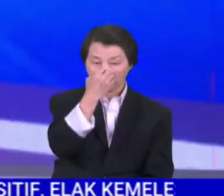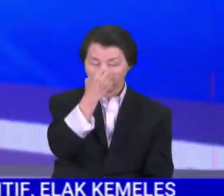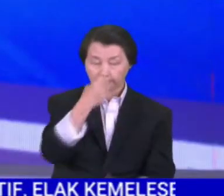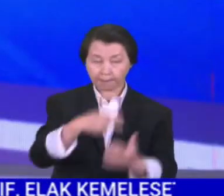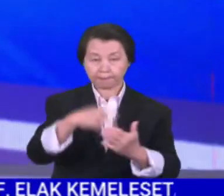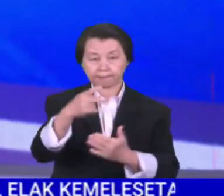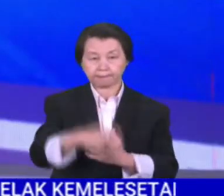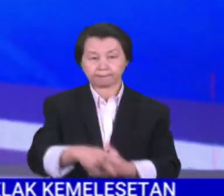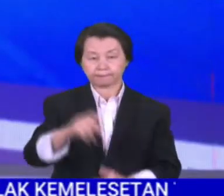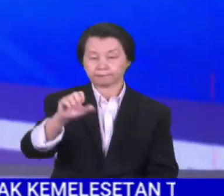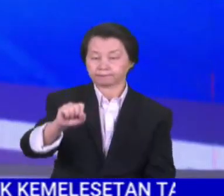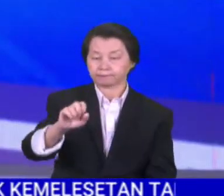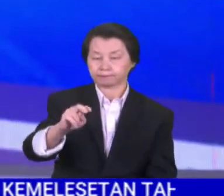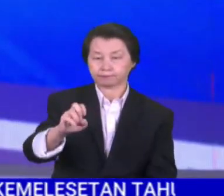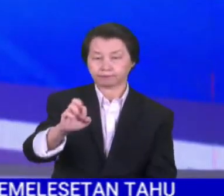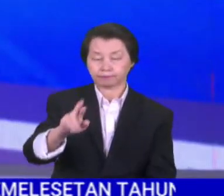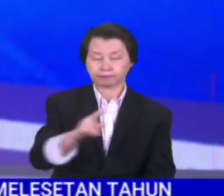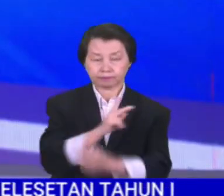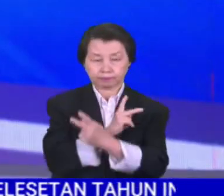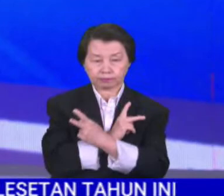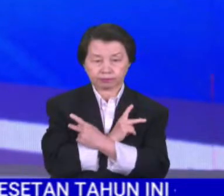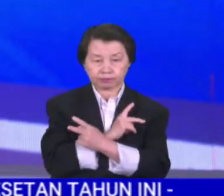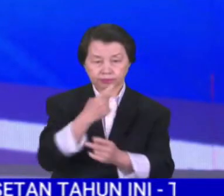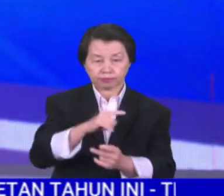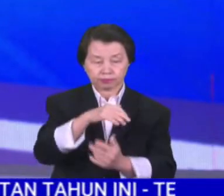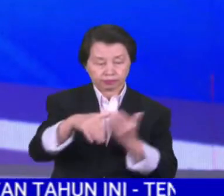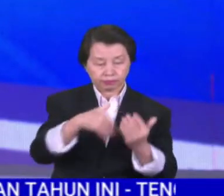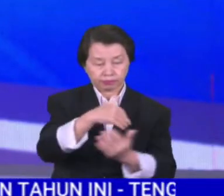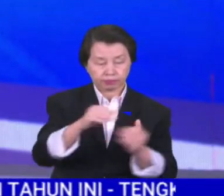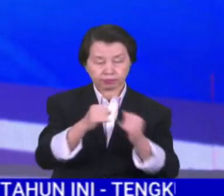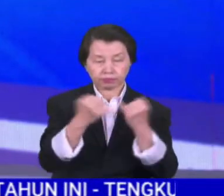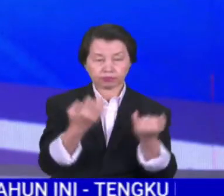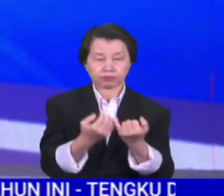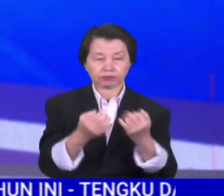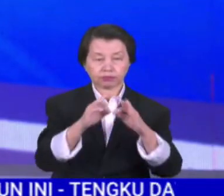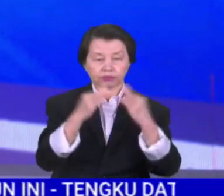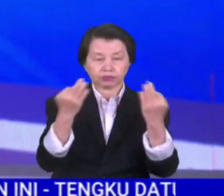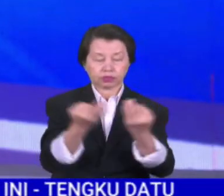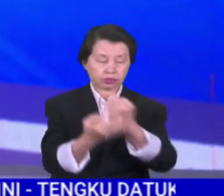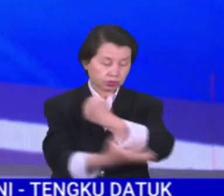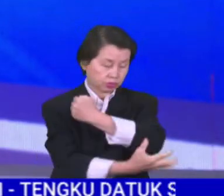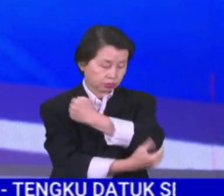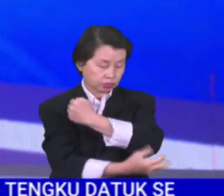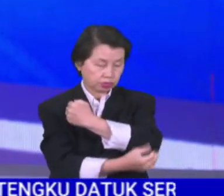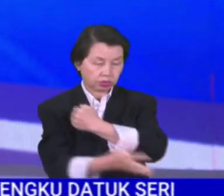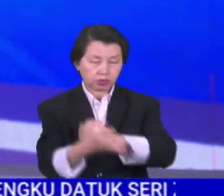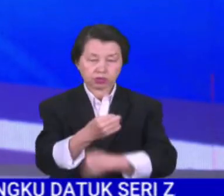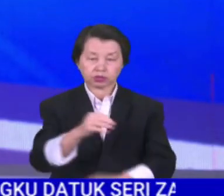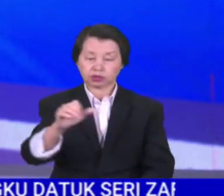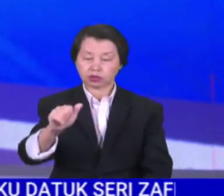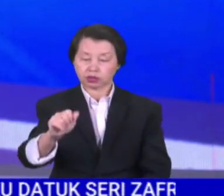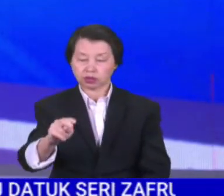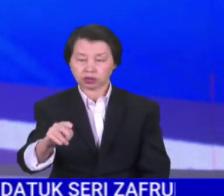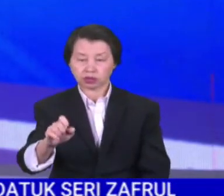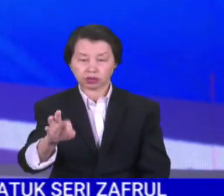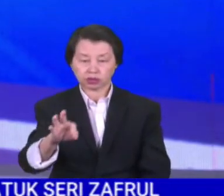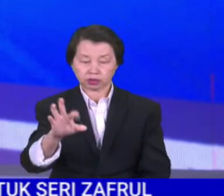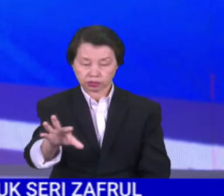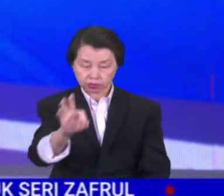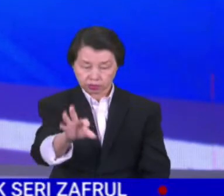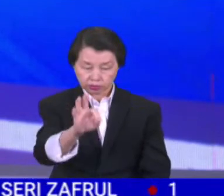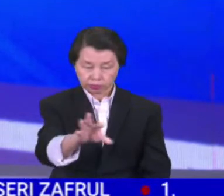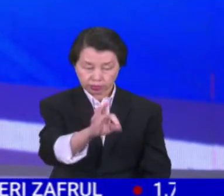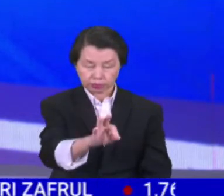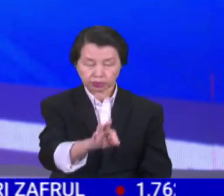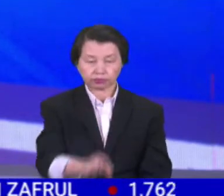Program Sinar Kasih Ramadan diteruskan bagi menyantuni keluarga fakir, miskin dan asnaf terpilih. Pengerusi